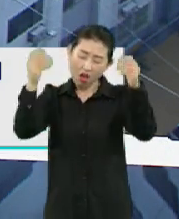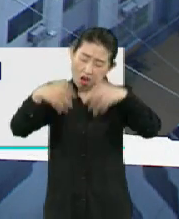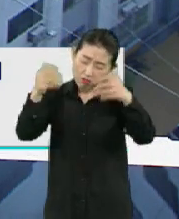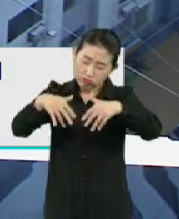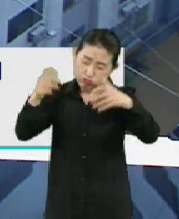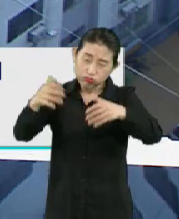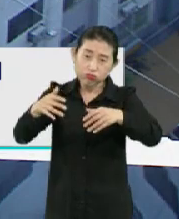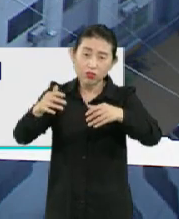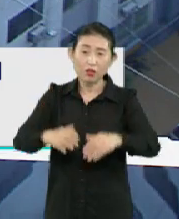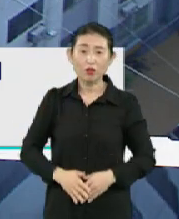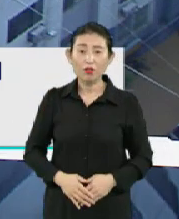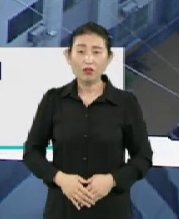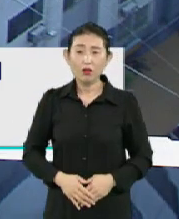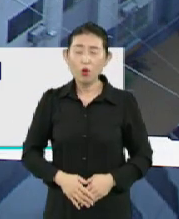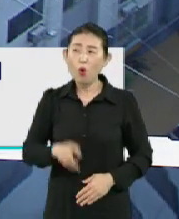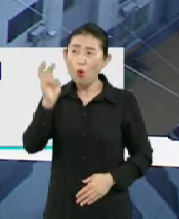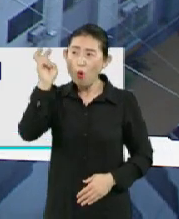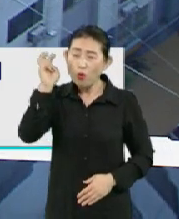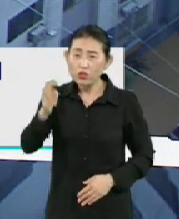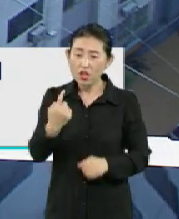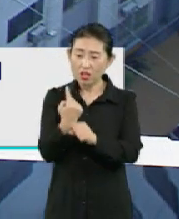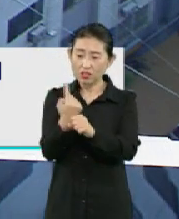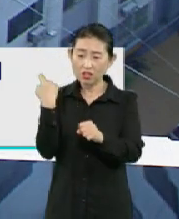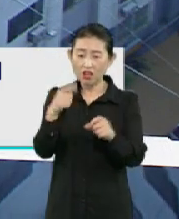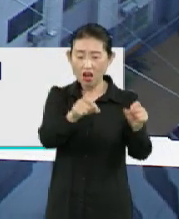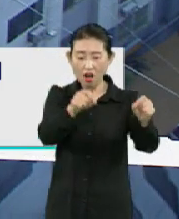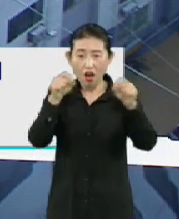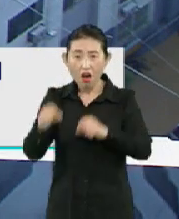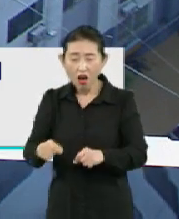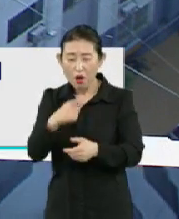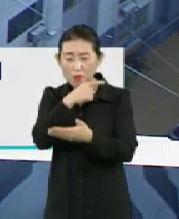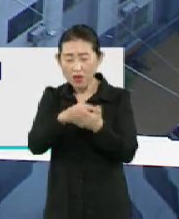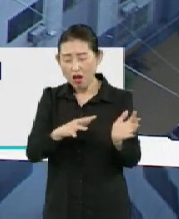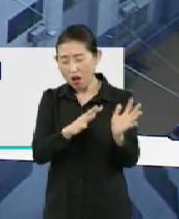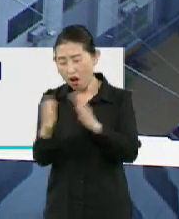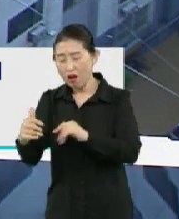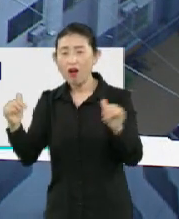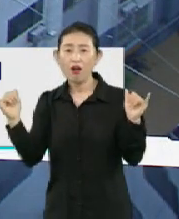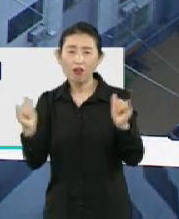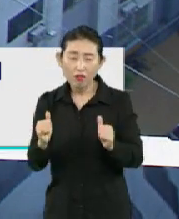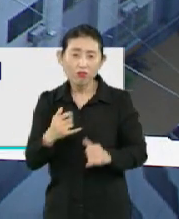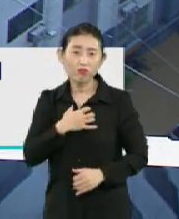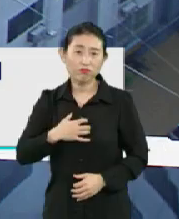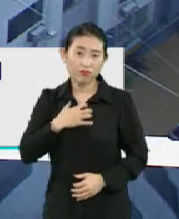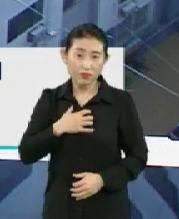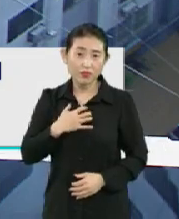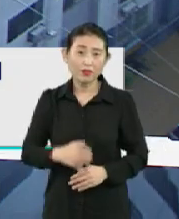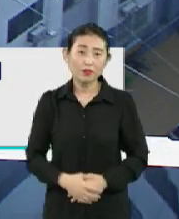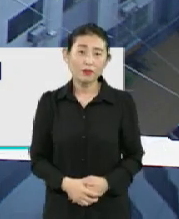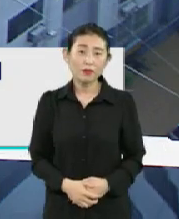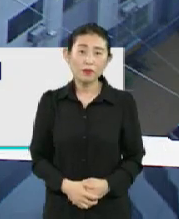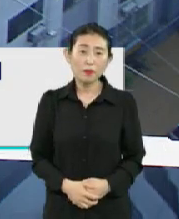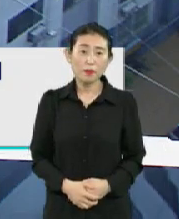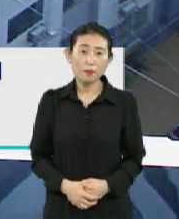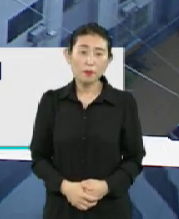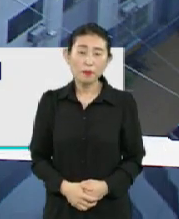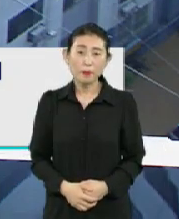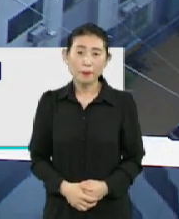비를 쏟아내며 올해도 혹시나 작년의 악몽이 재현되지 않을까 걱정이 커지고 있습니다. 김철진